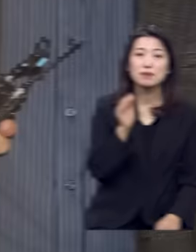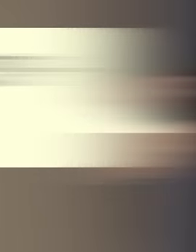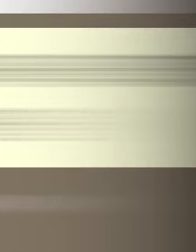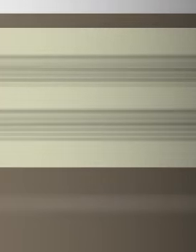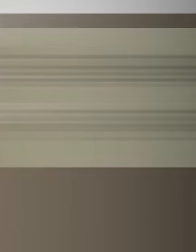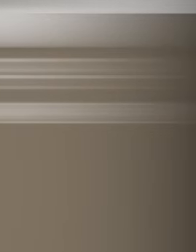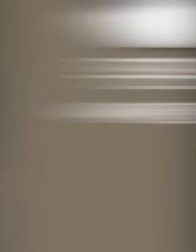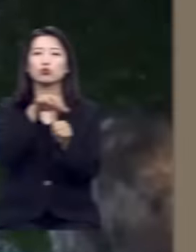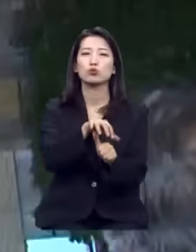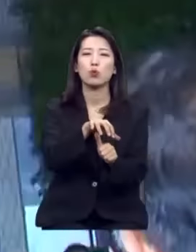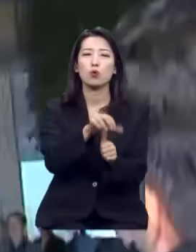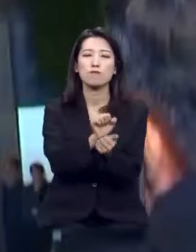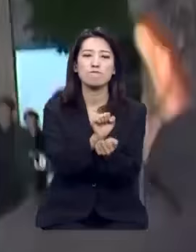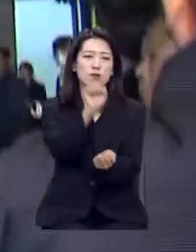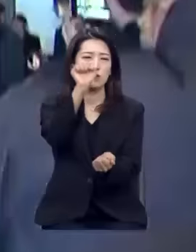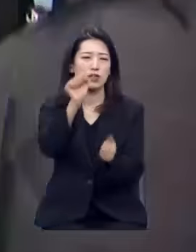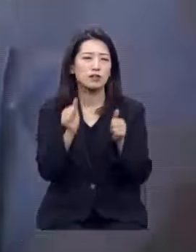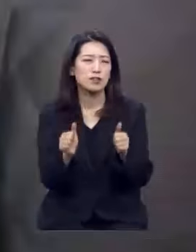전원입니다